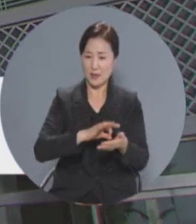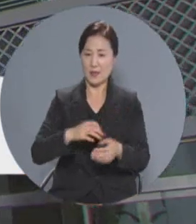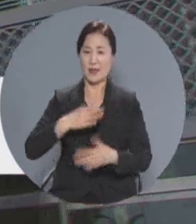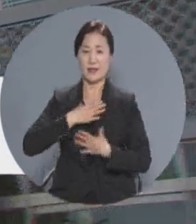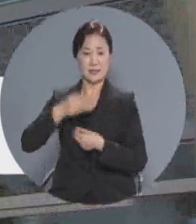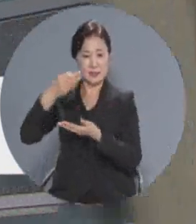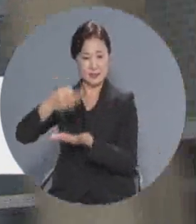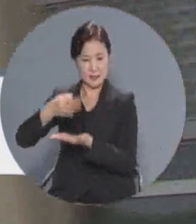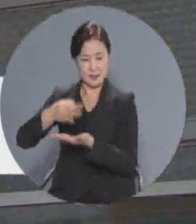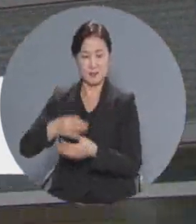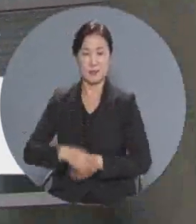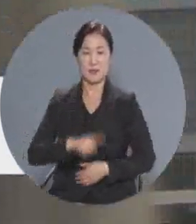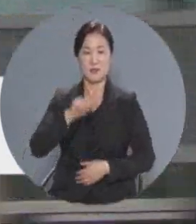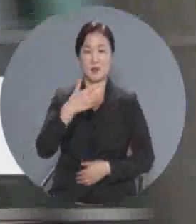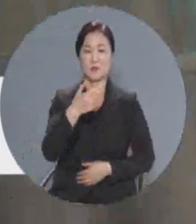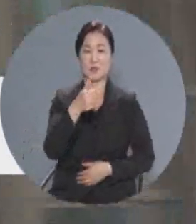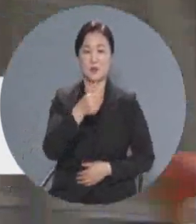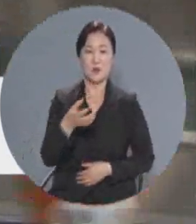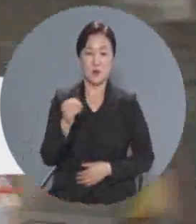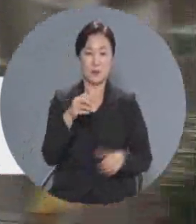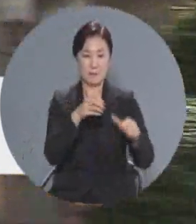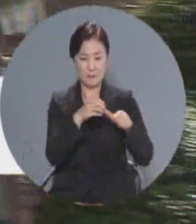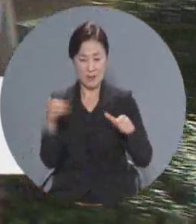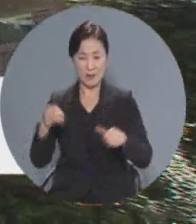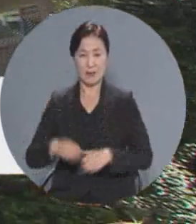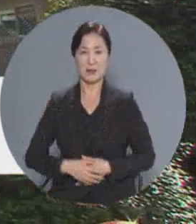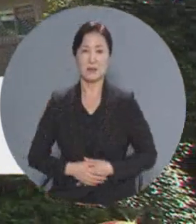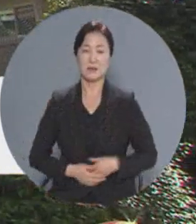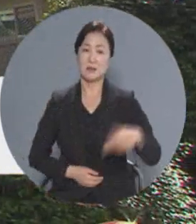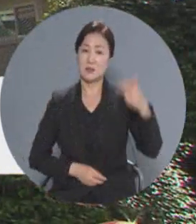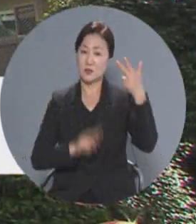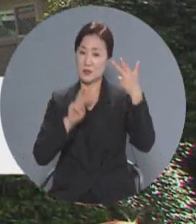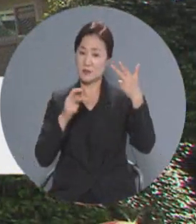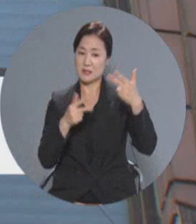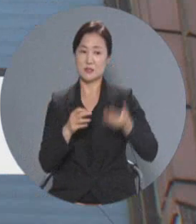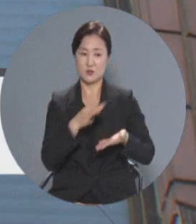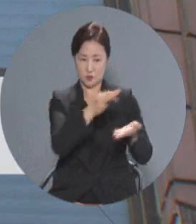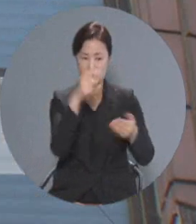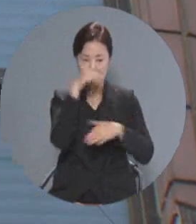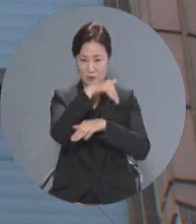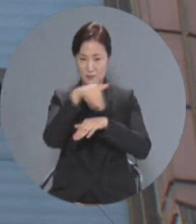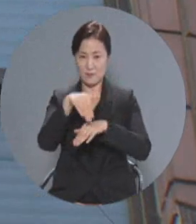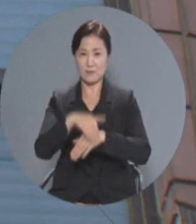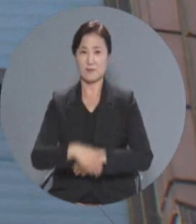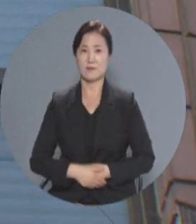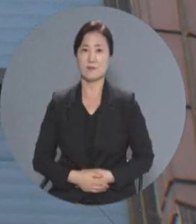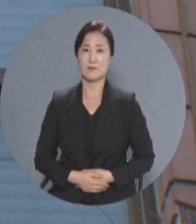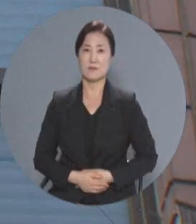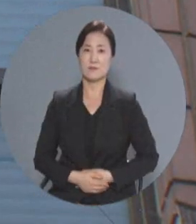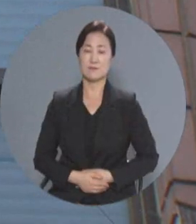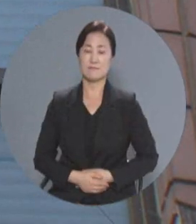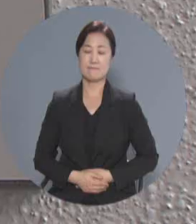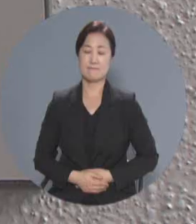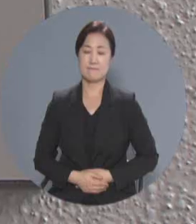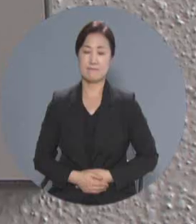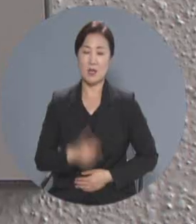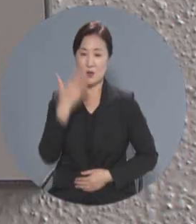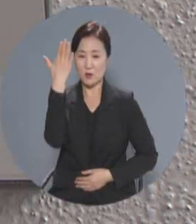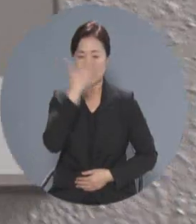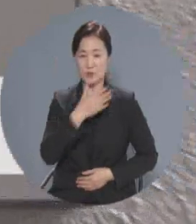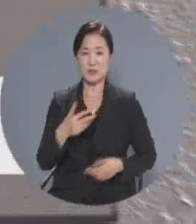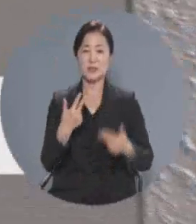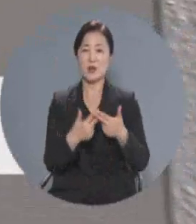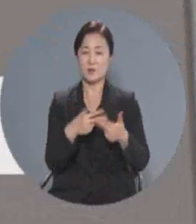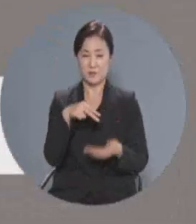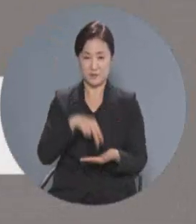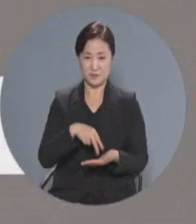재정안정화기금 등에서 195억 원을 확보해 오는 27일 지급할 계획인 것으로 알려졌습니다. 여수시민협은